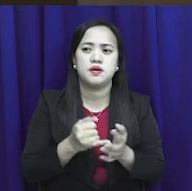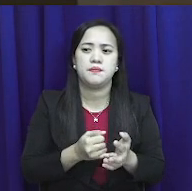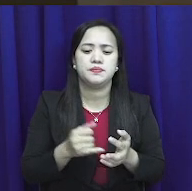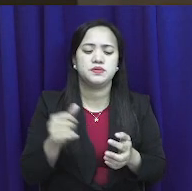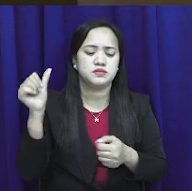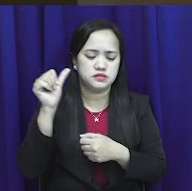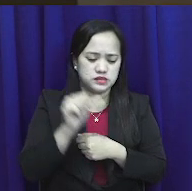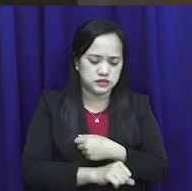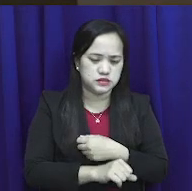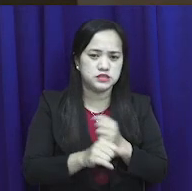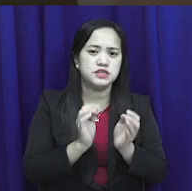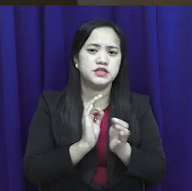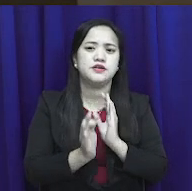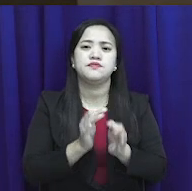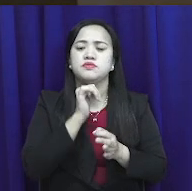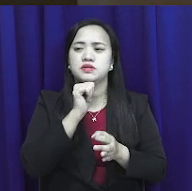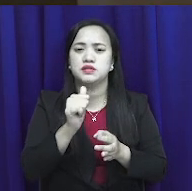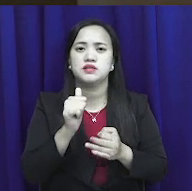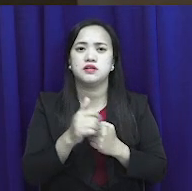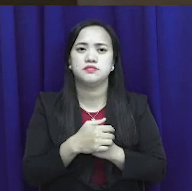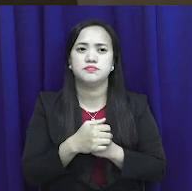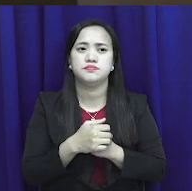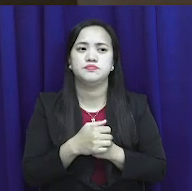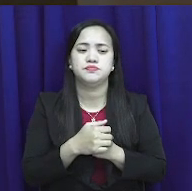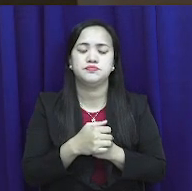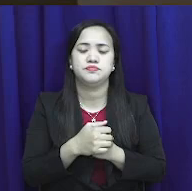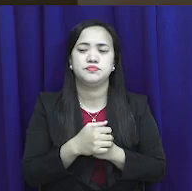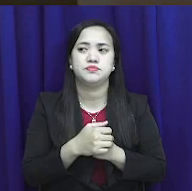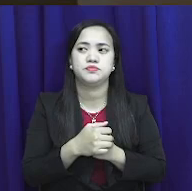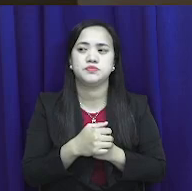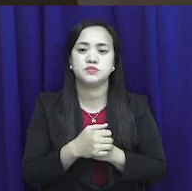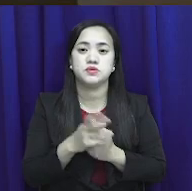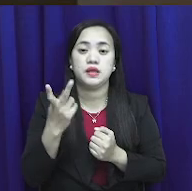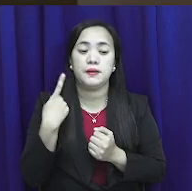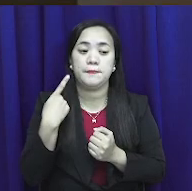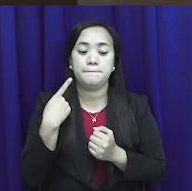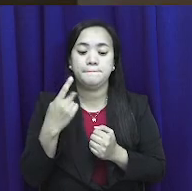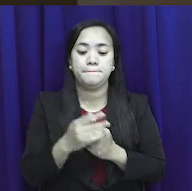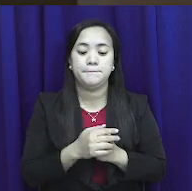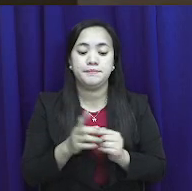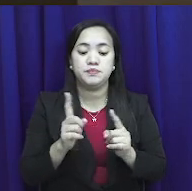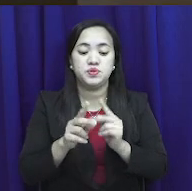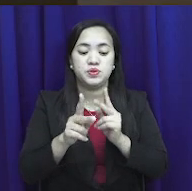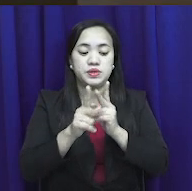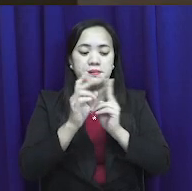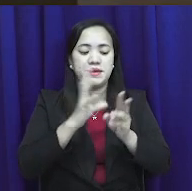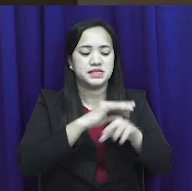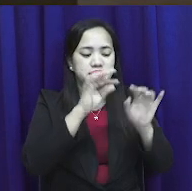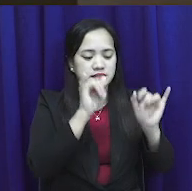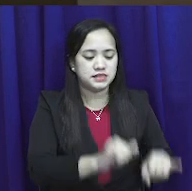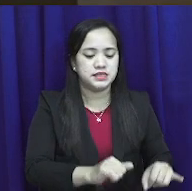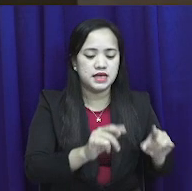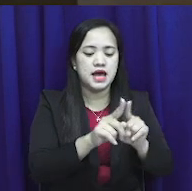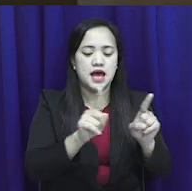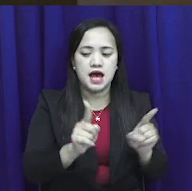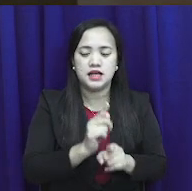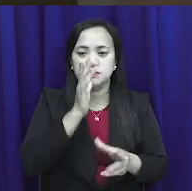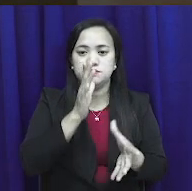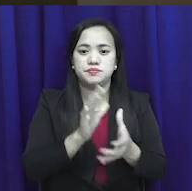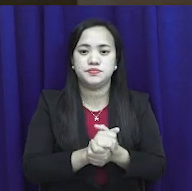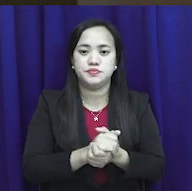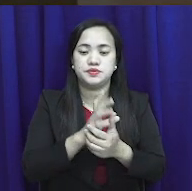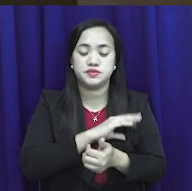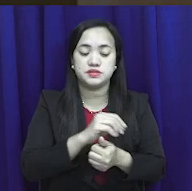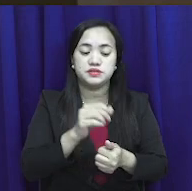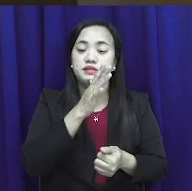babae kapag ka Siya ay natali na sa kanyang ah trabaho bilang isang asawa at lalong-lalo na bilang isang